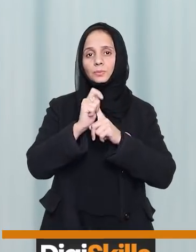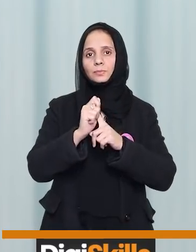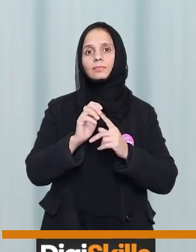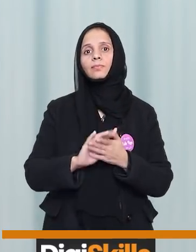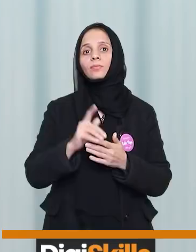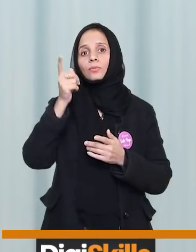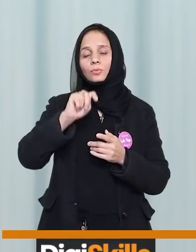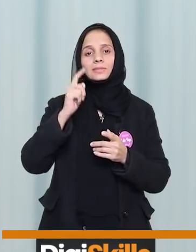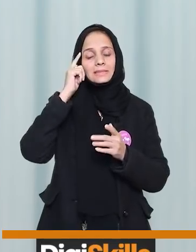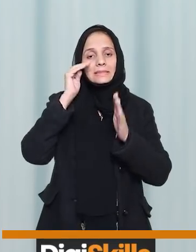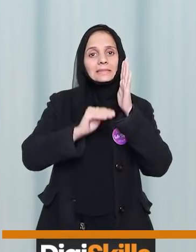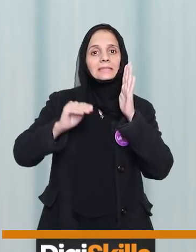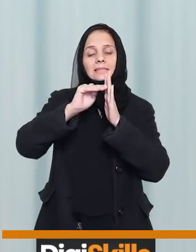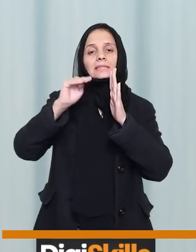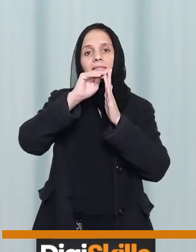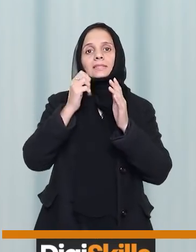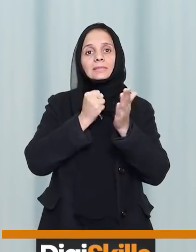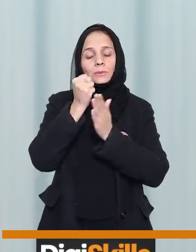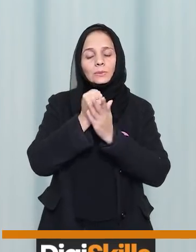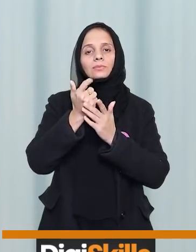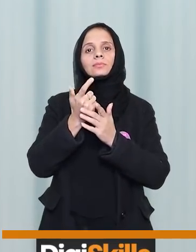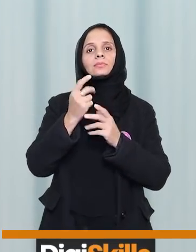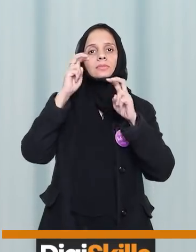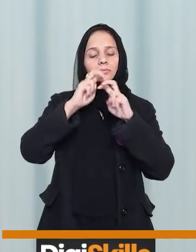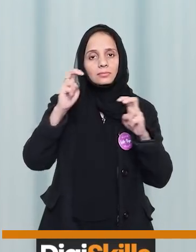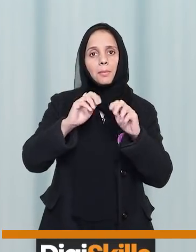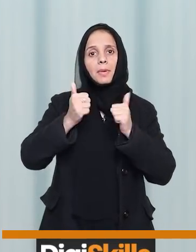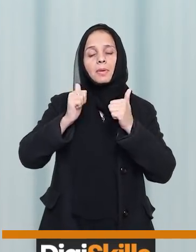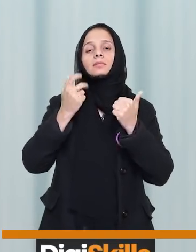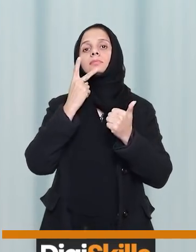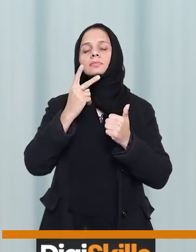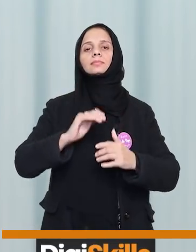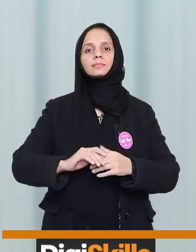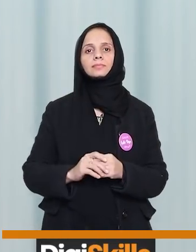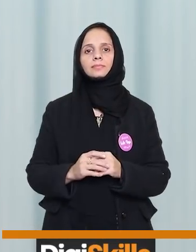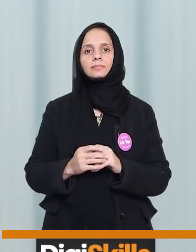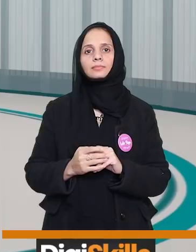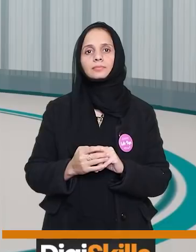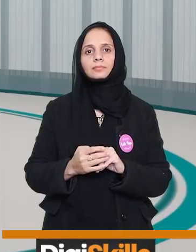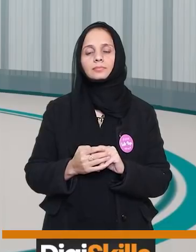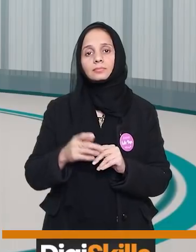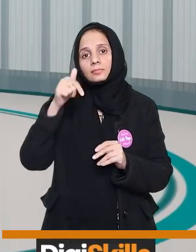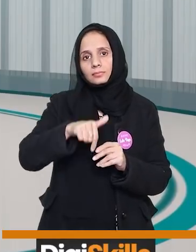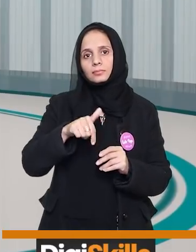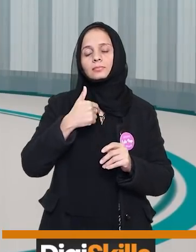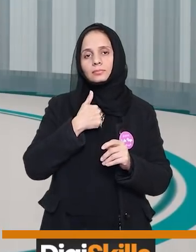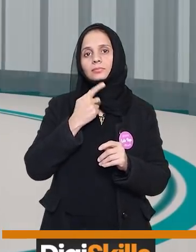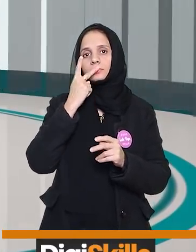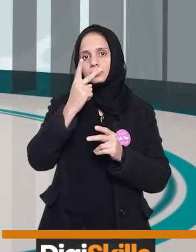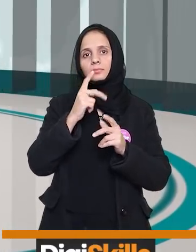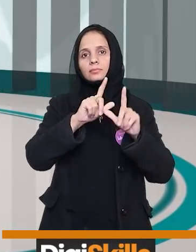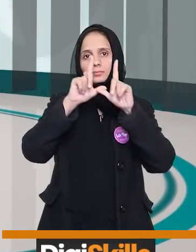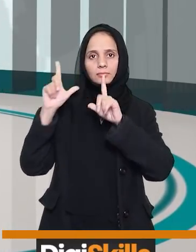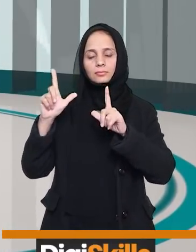ہے کہ ہاؤ ٹو پالش یور اسکل، اور آپ اپنی اسکل کو کیسے انہینس کرتے ہیں. یہاں پہ میں آپ